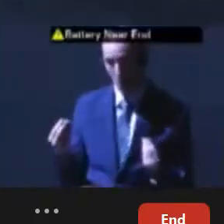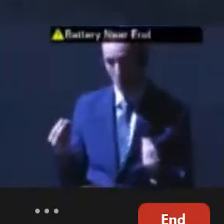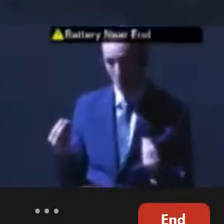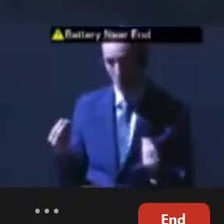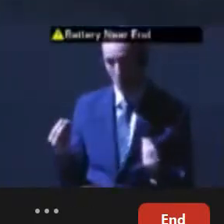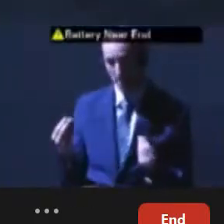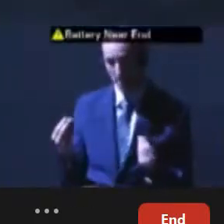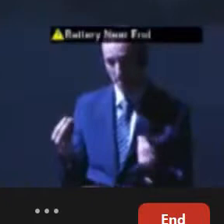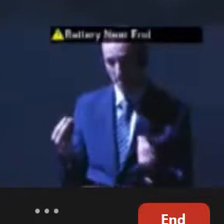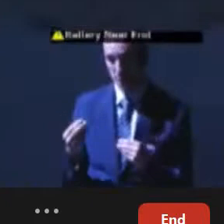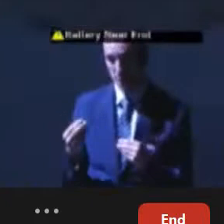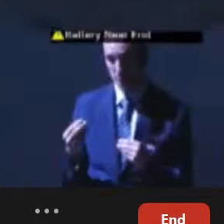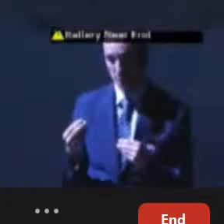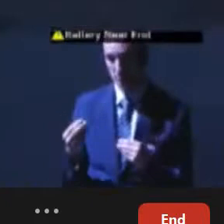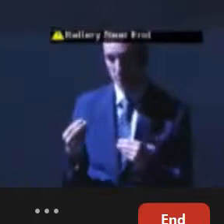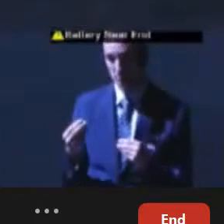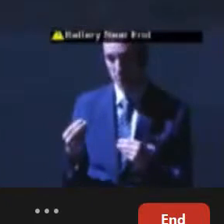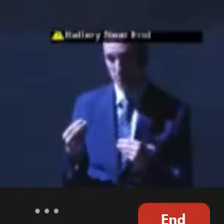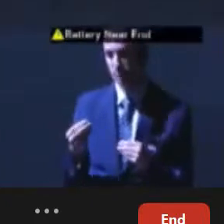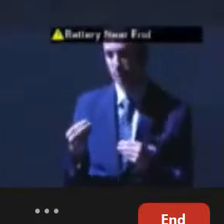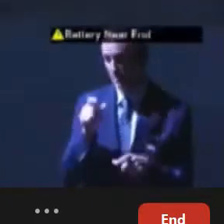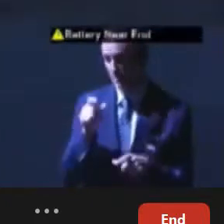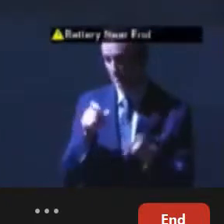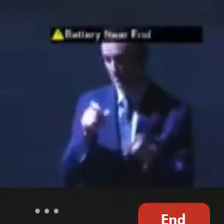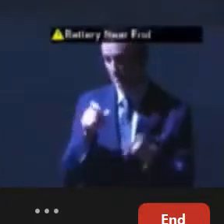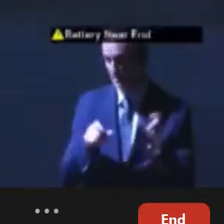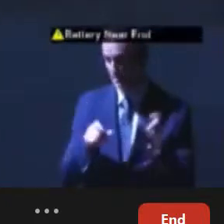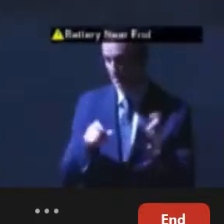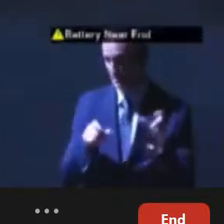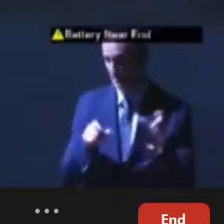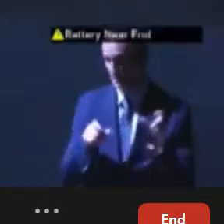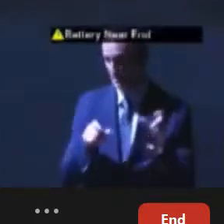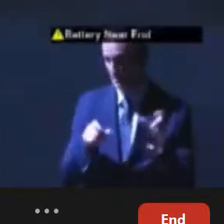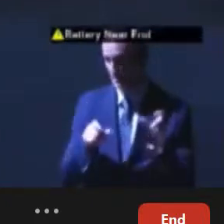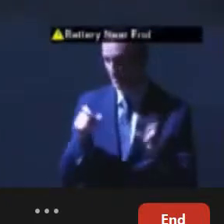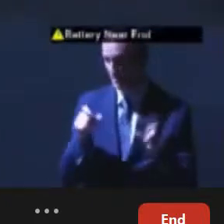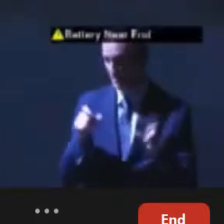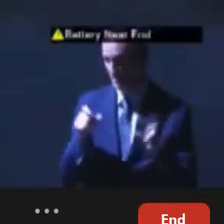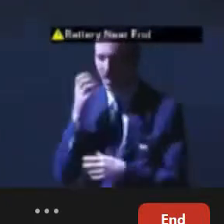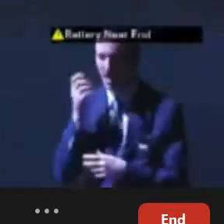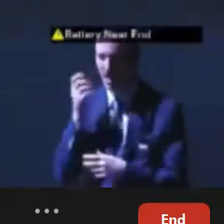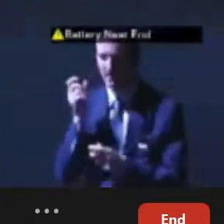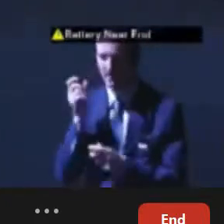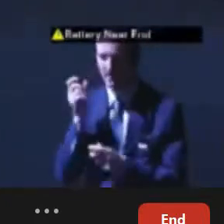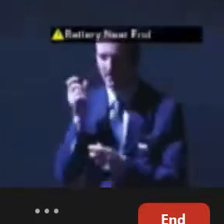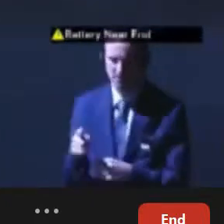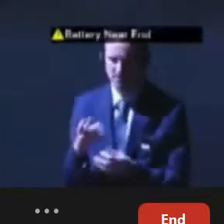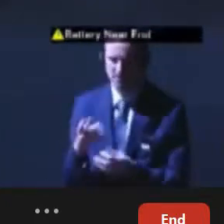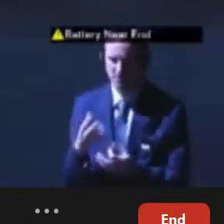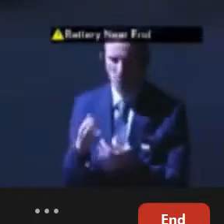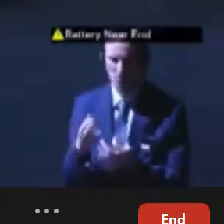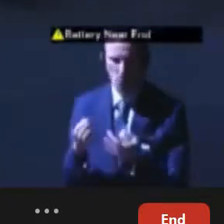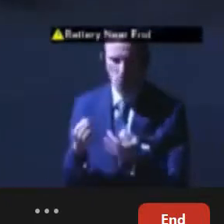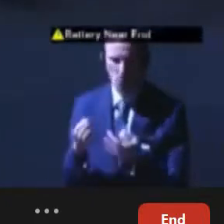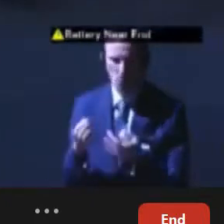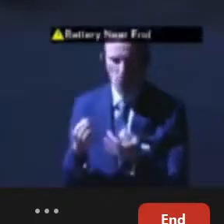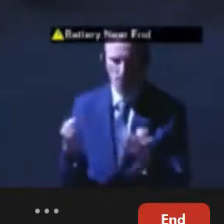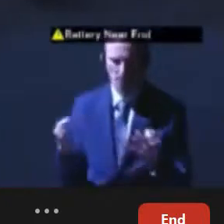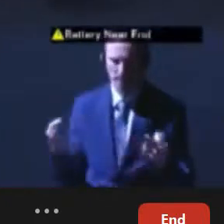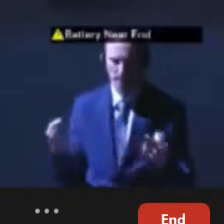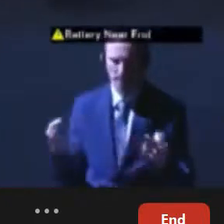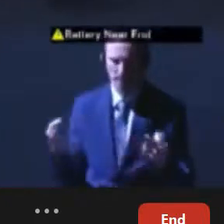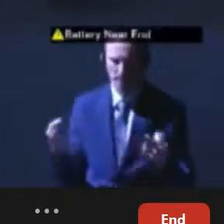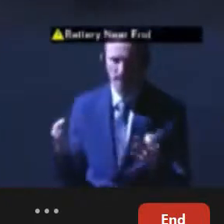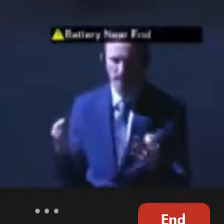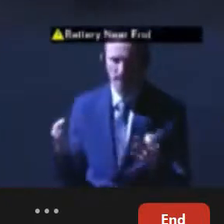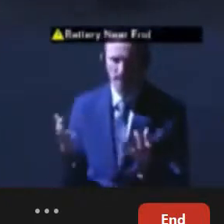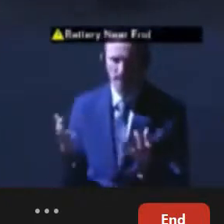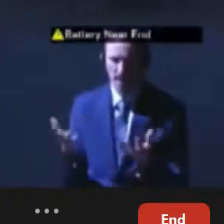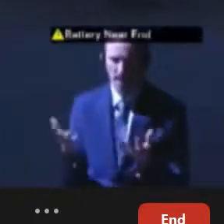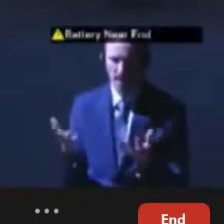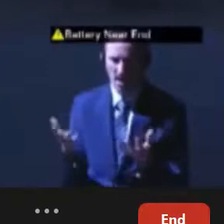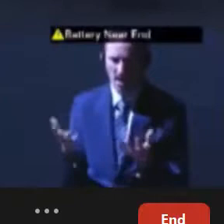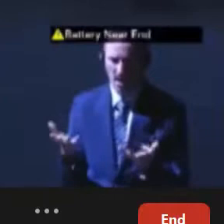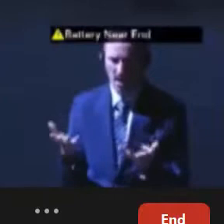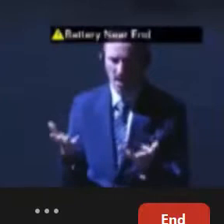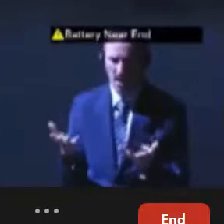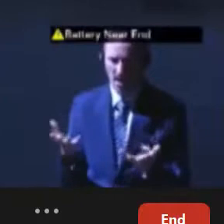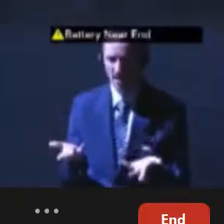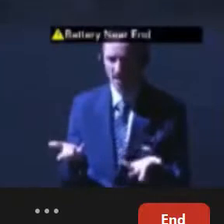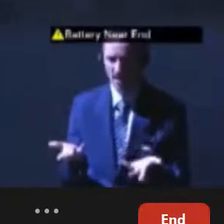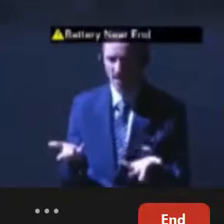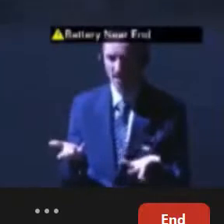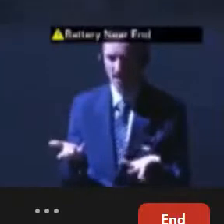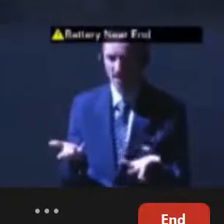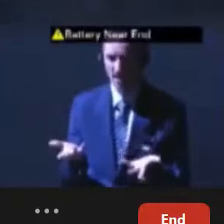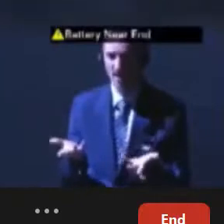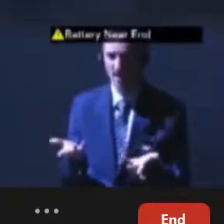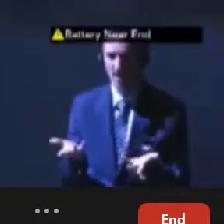chúng ta là một công ty đặc biệt, công ty không phải là tầm bình thường, công ty mà đã nhận cái trách nhiệm để tham gia vào hệ thống kinh tế. Và trong hệ